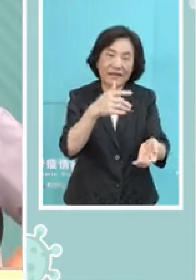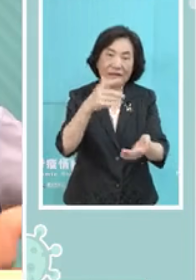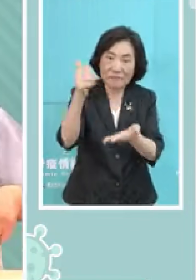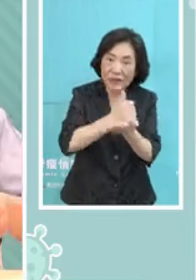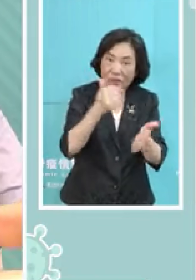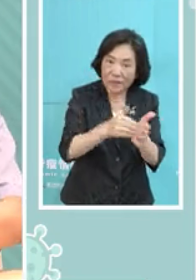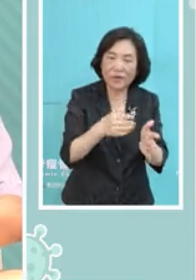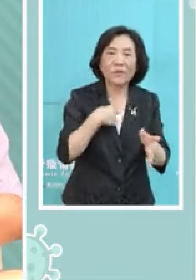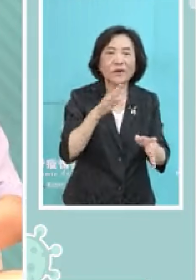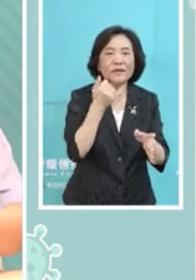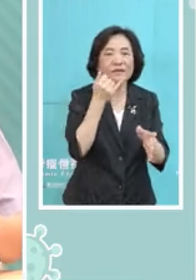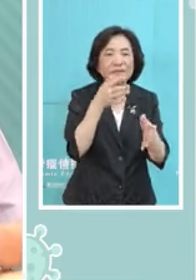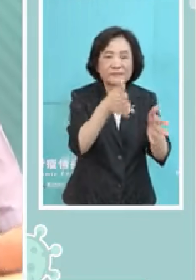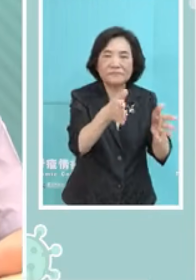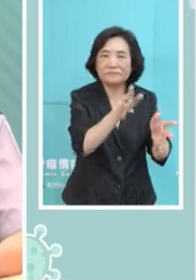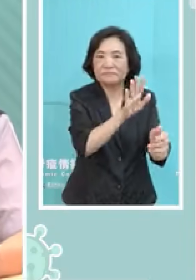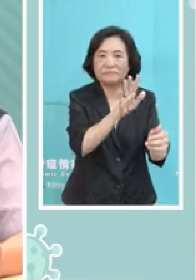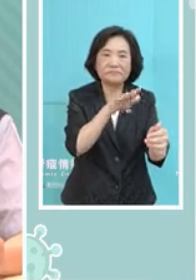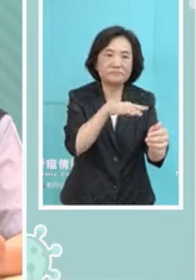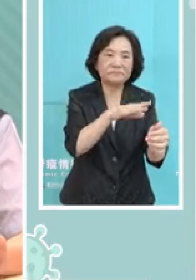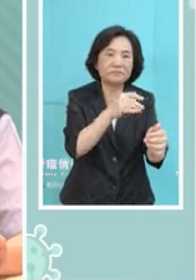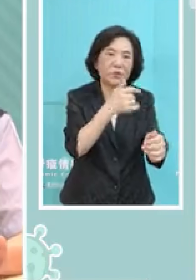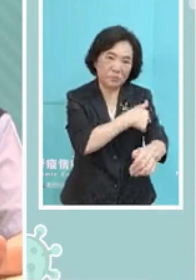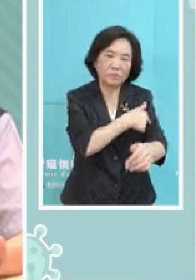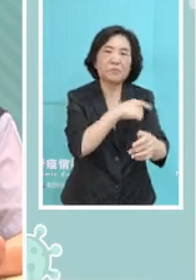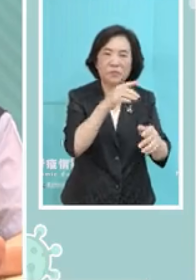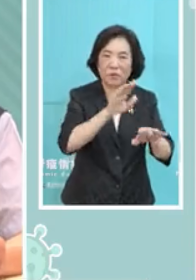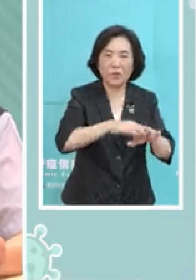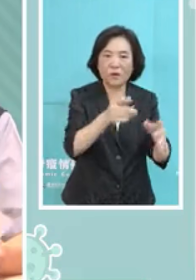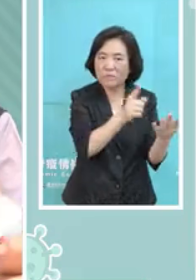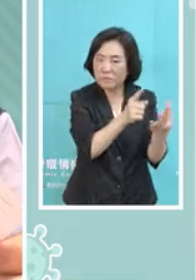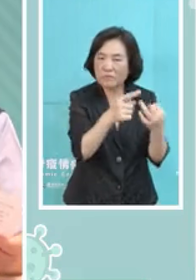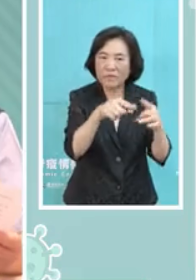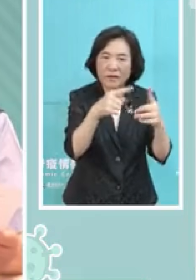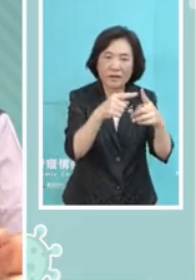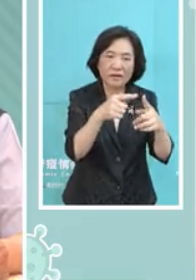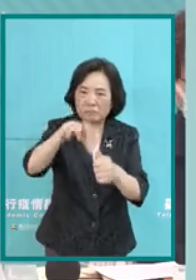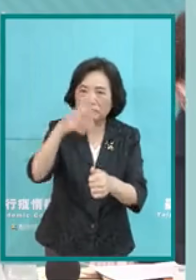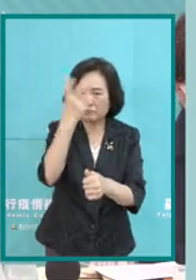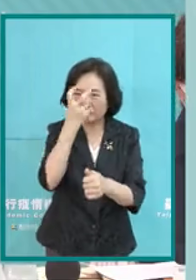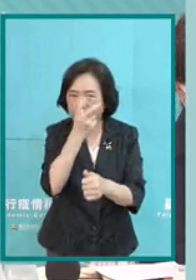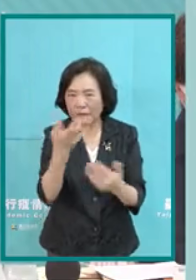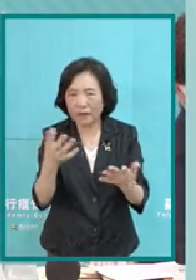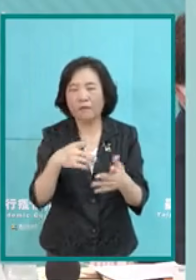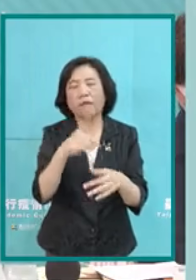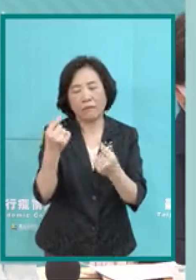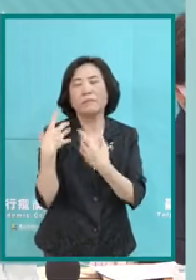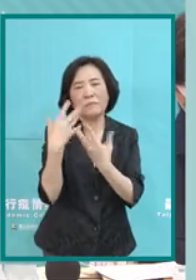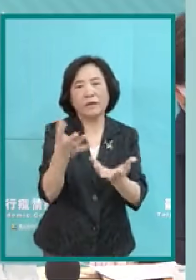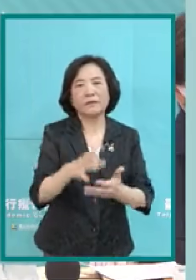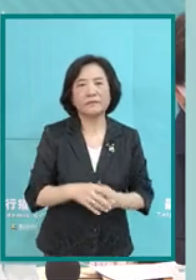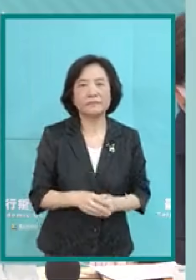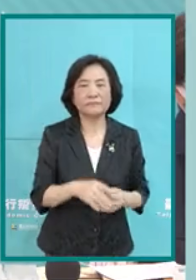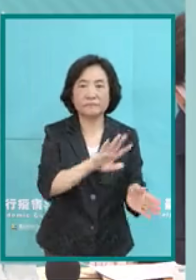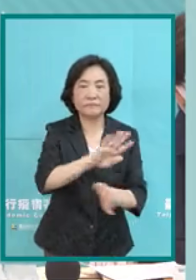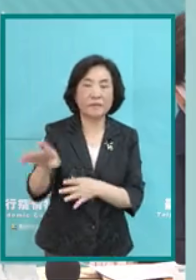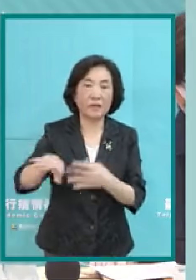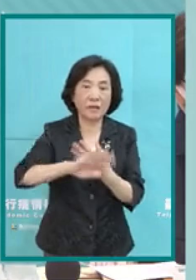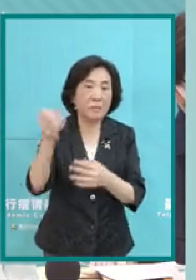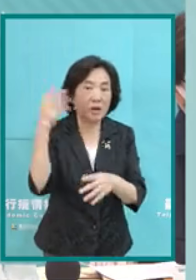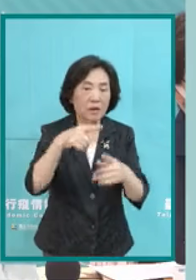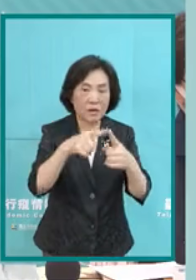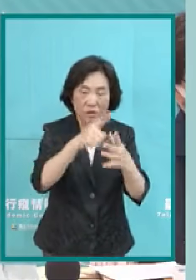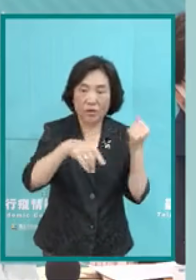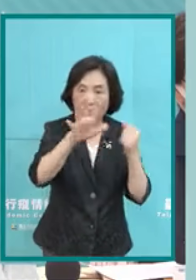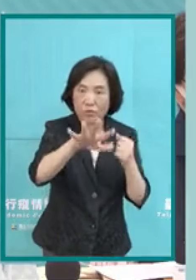看看要怎么处理了哦。这个终究最大的问题还是疫苗就是不够嘛。 传出还有5000名已经登记的诊所